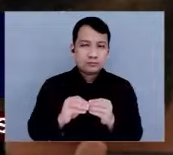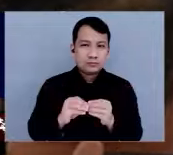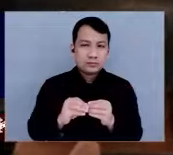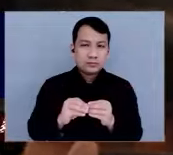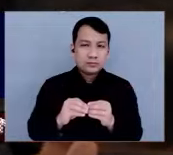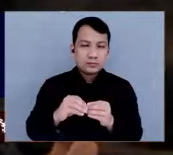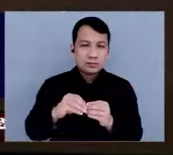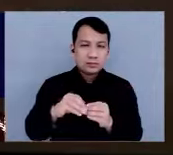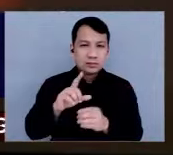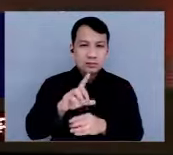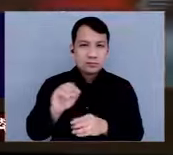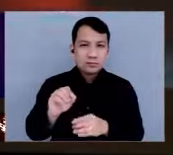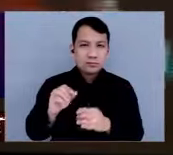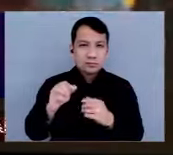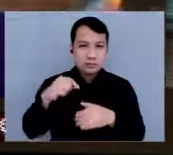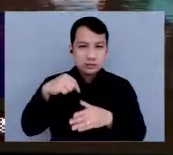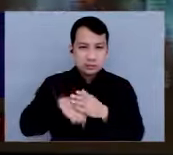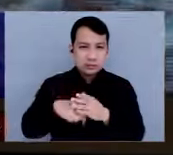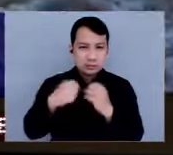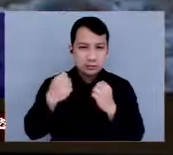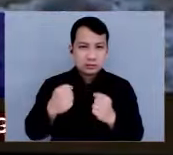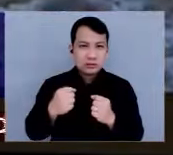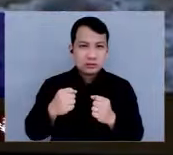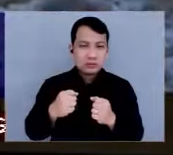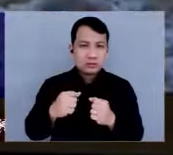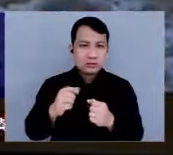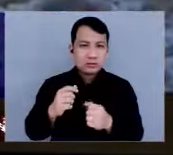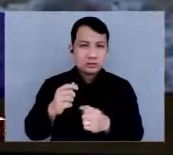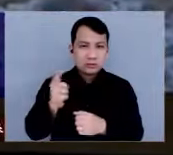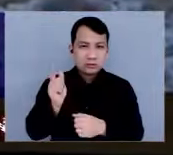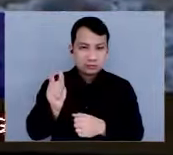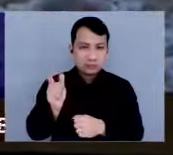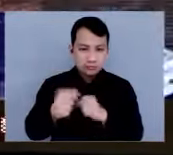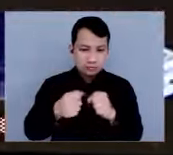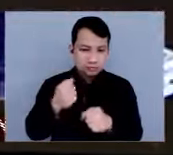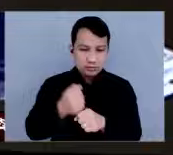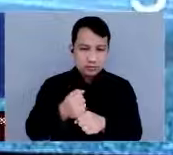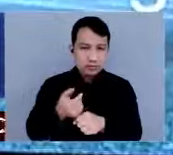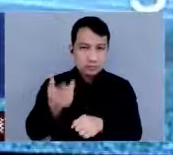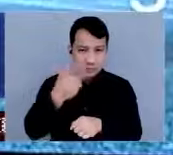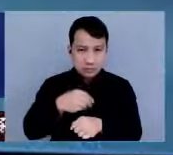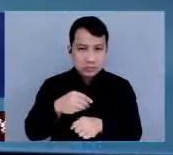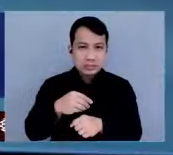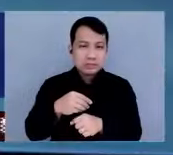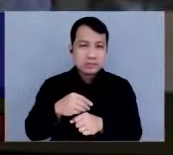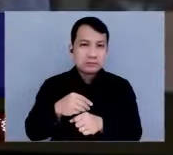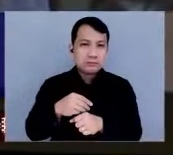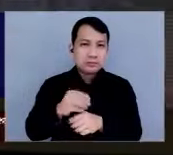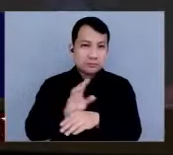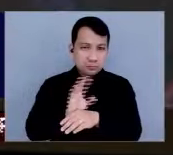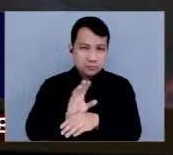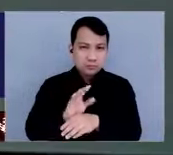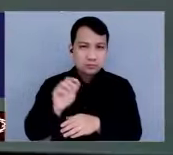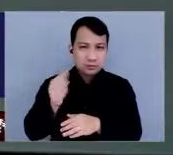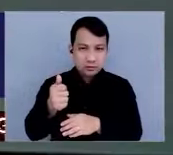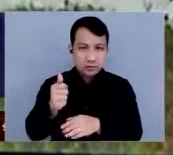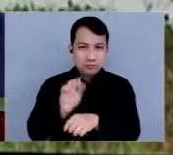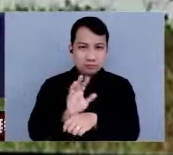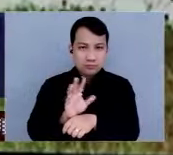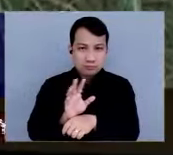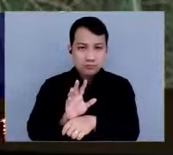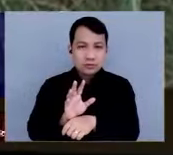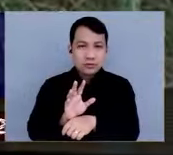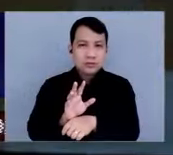at lakas sa pagdiriwang ng dalawang Dekada ng mga dekalidad na obra 10 pelikula ang tampok sa full length film